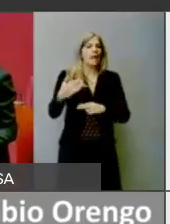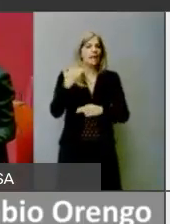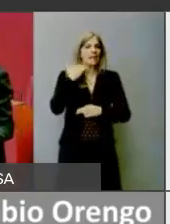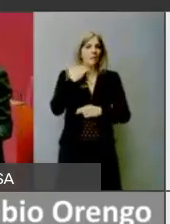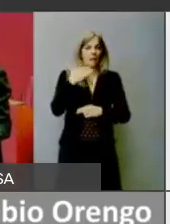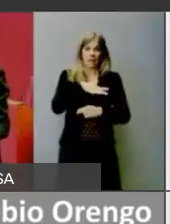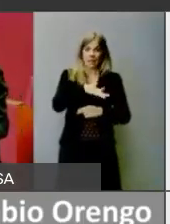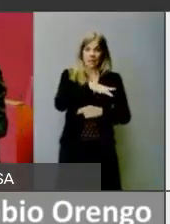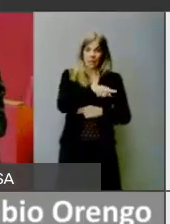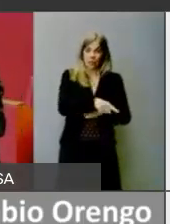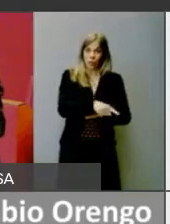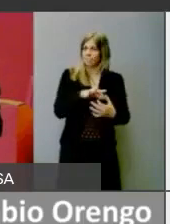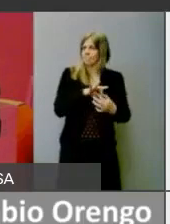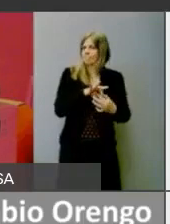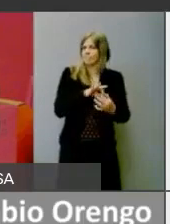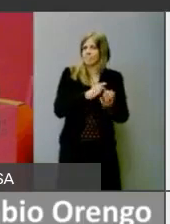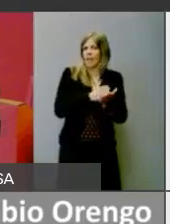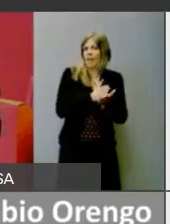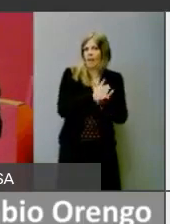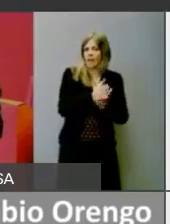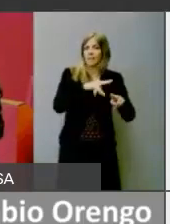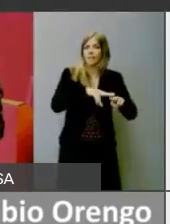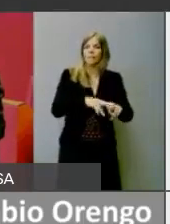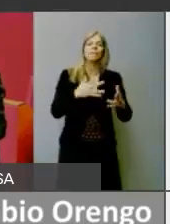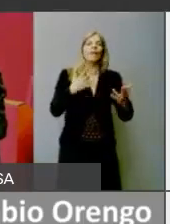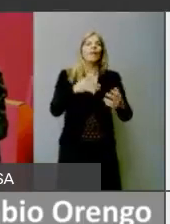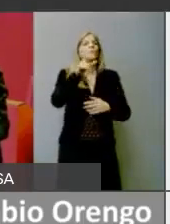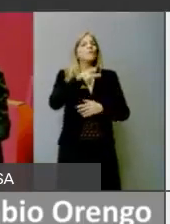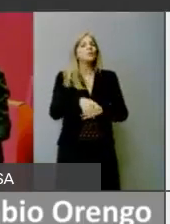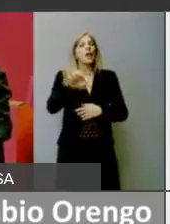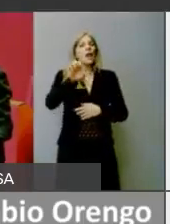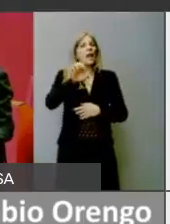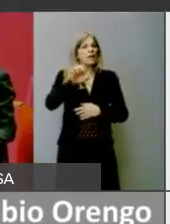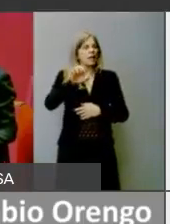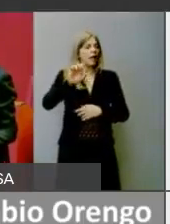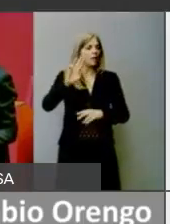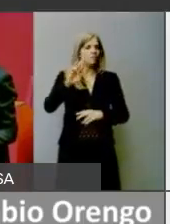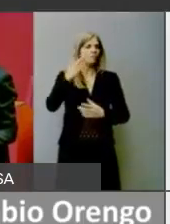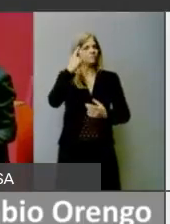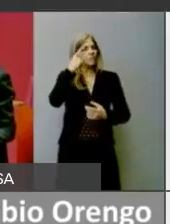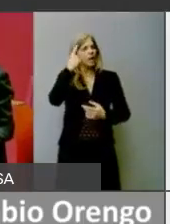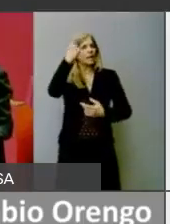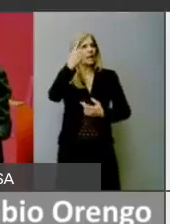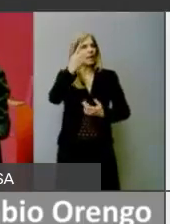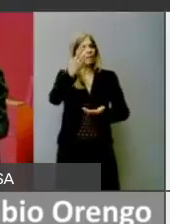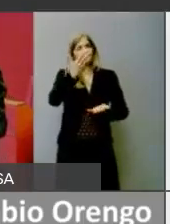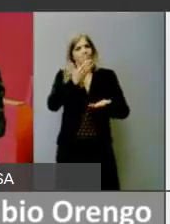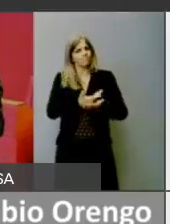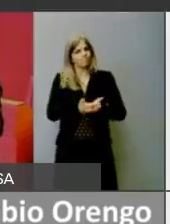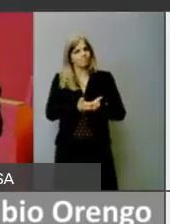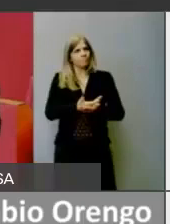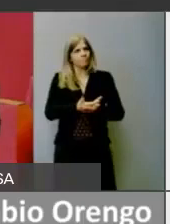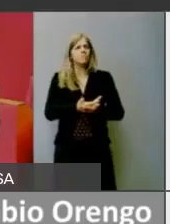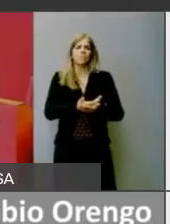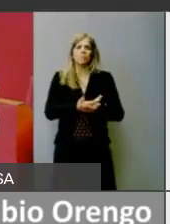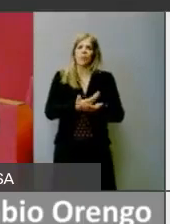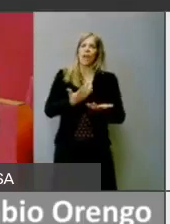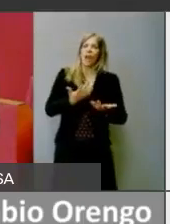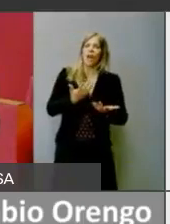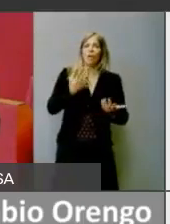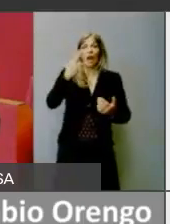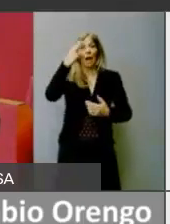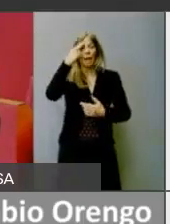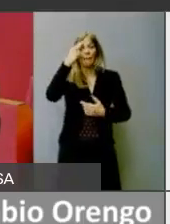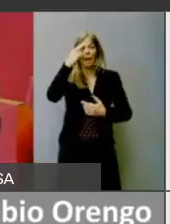iniziativa suggerita dal professore Riquet si vuole fare in modo che anche, diciamo, che questa memoria